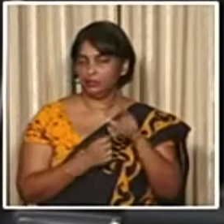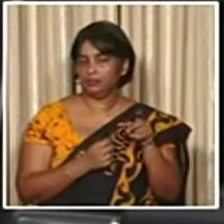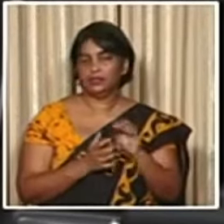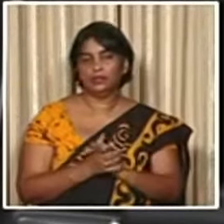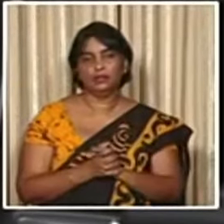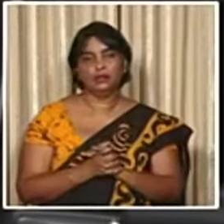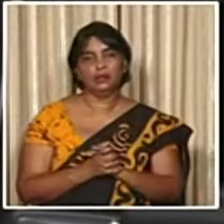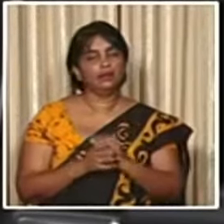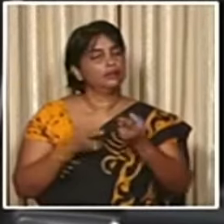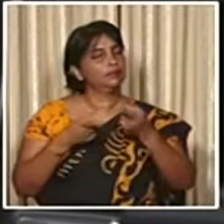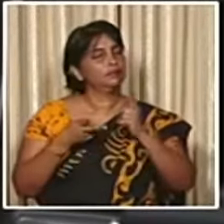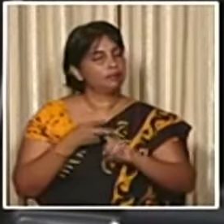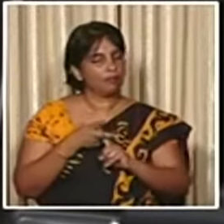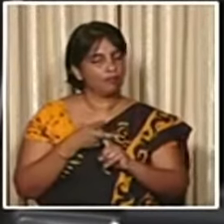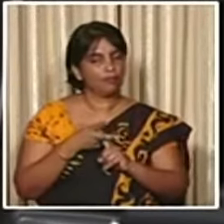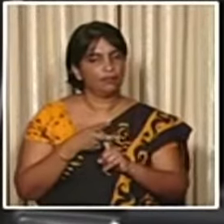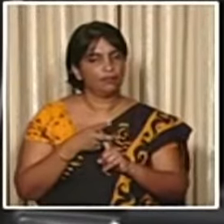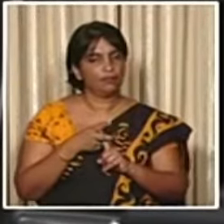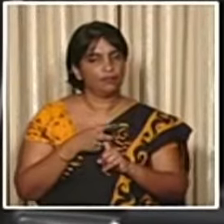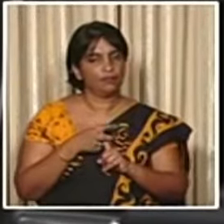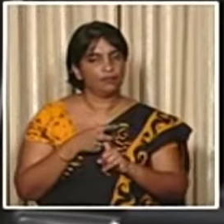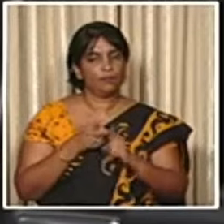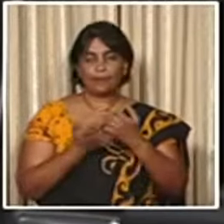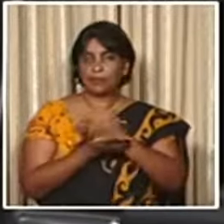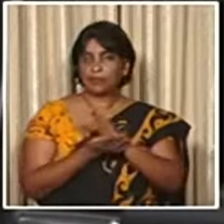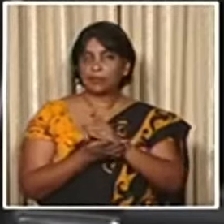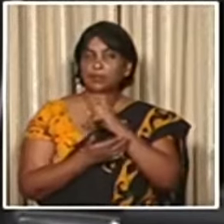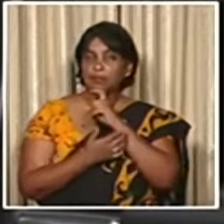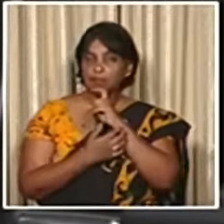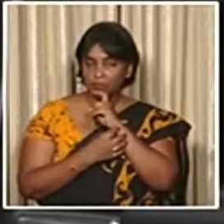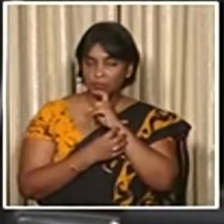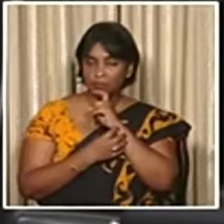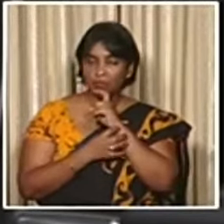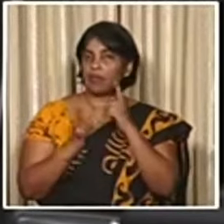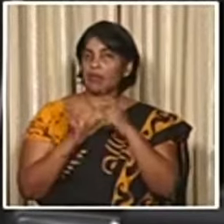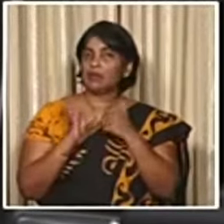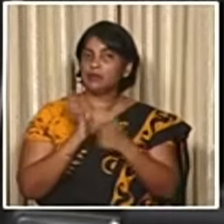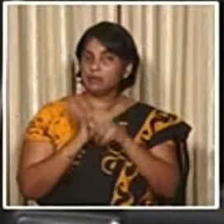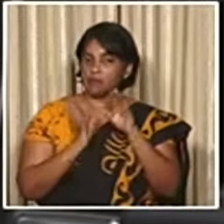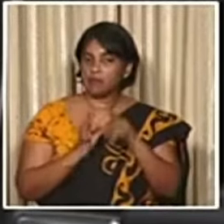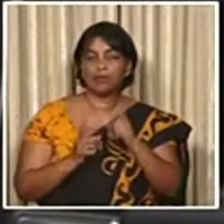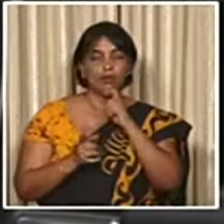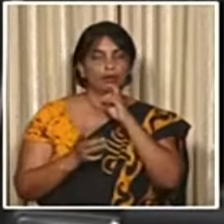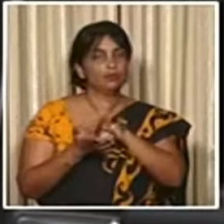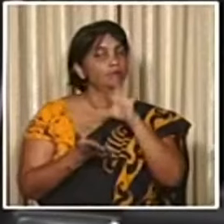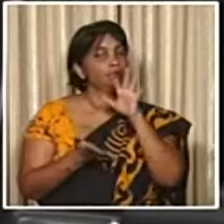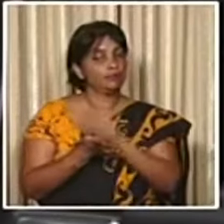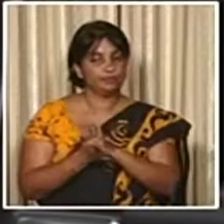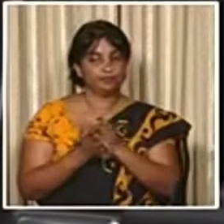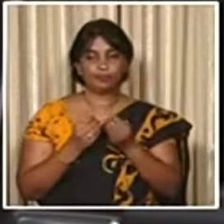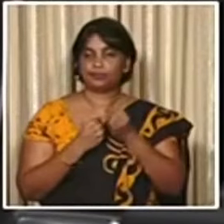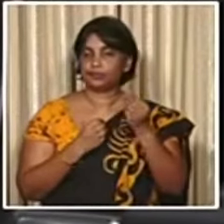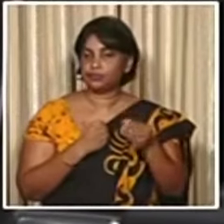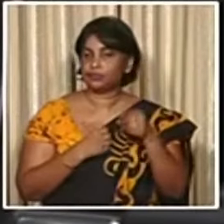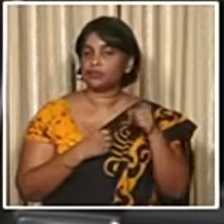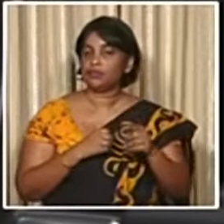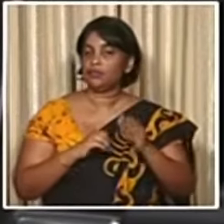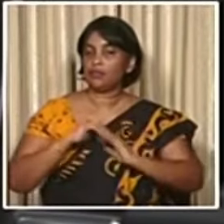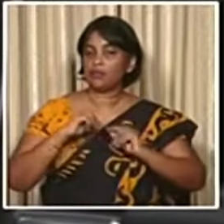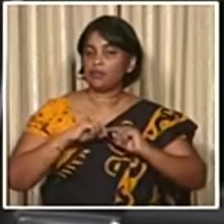ඕන. අනිත් එක තමයි බෙදුම් නඩු පනත යටතේ නඩු තීන්දුවක් දුන්නම